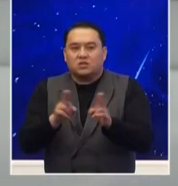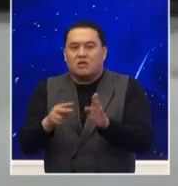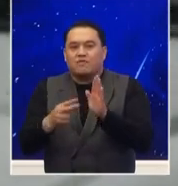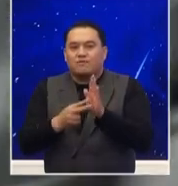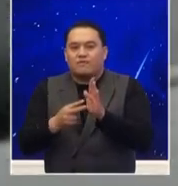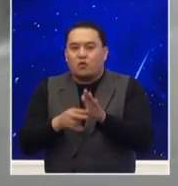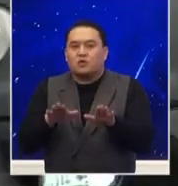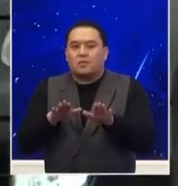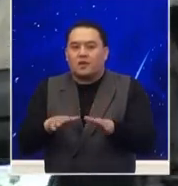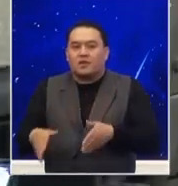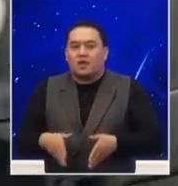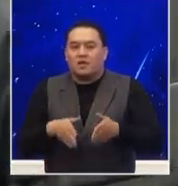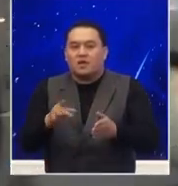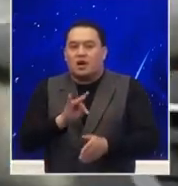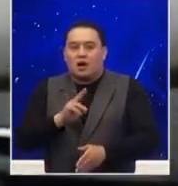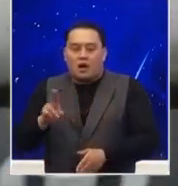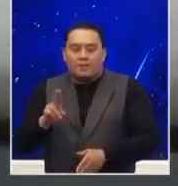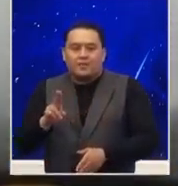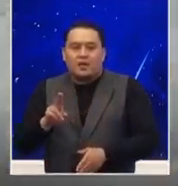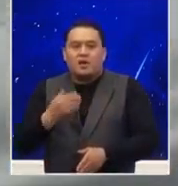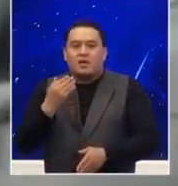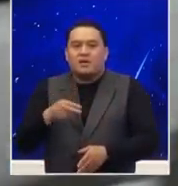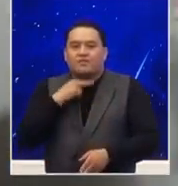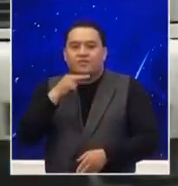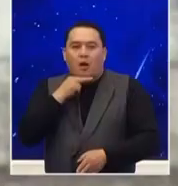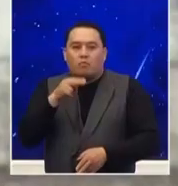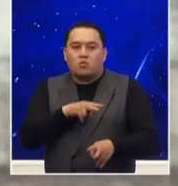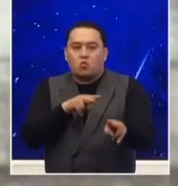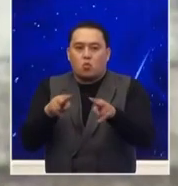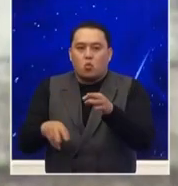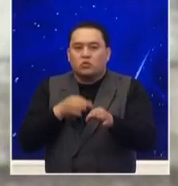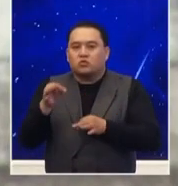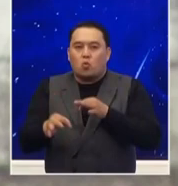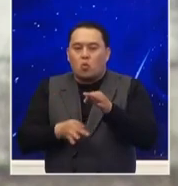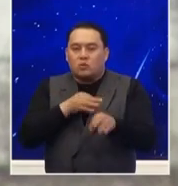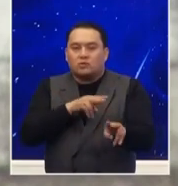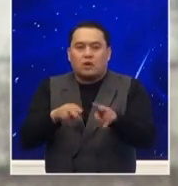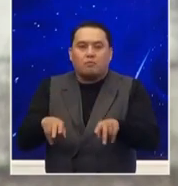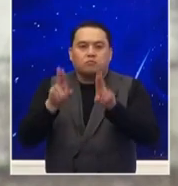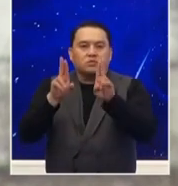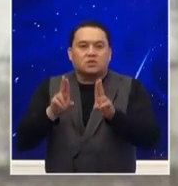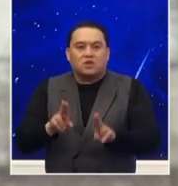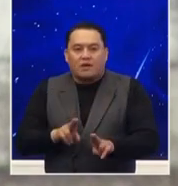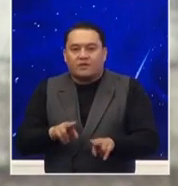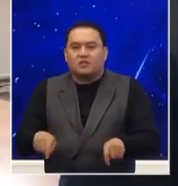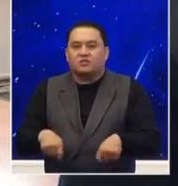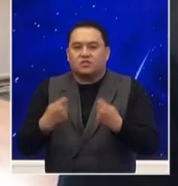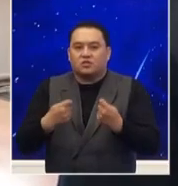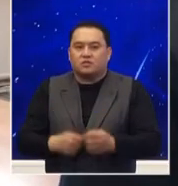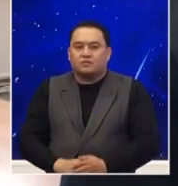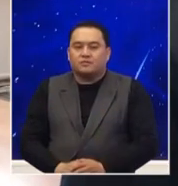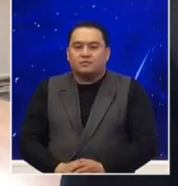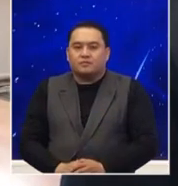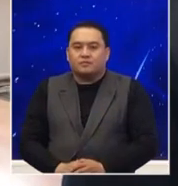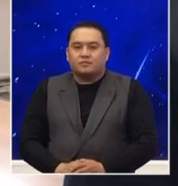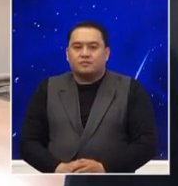8 расположены на трассах республиканского значения. Их бдительное око круглые сутки следит за соблюдением правил дорожного движения. К